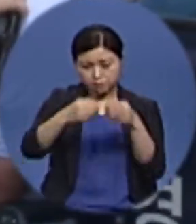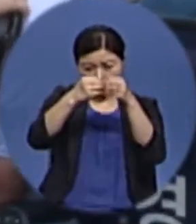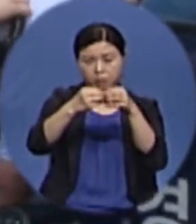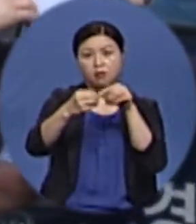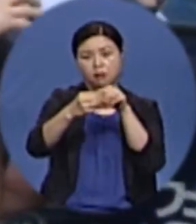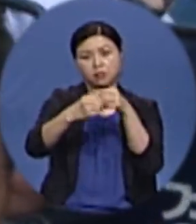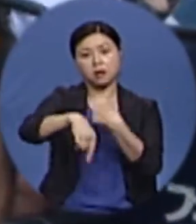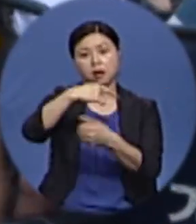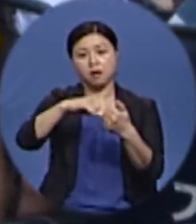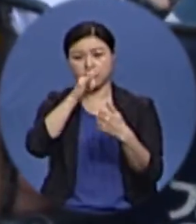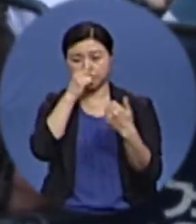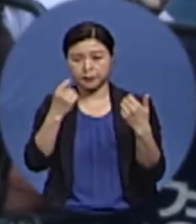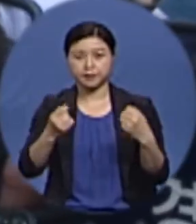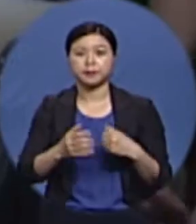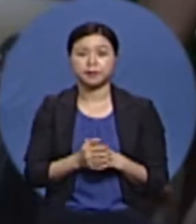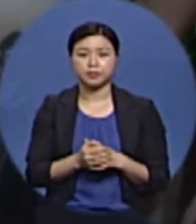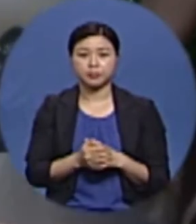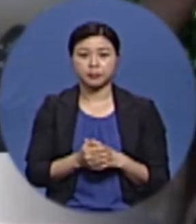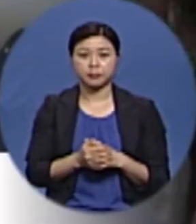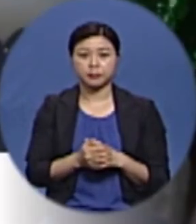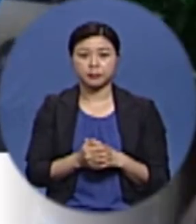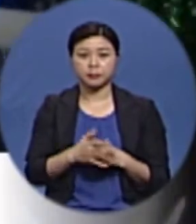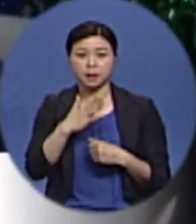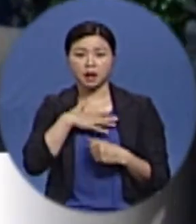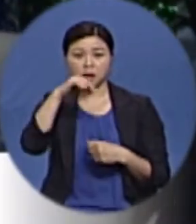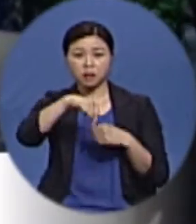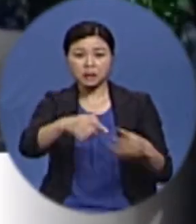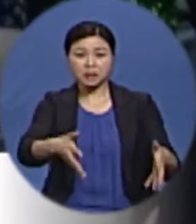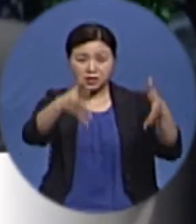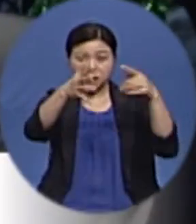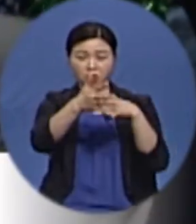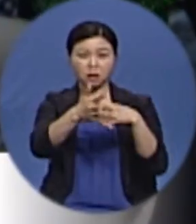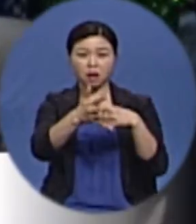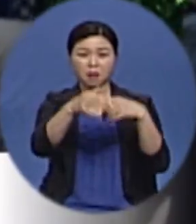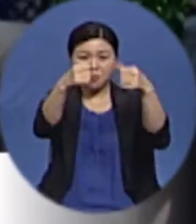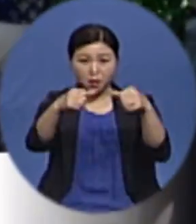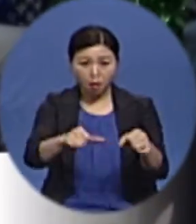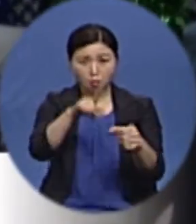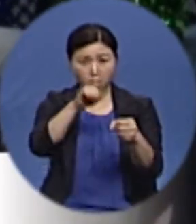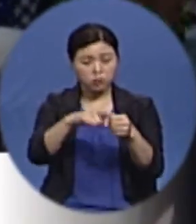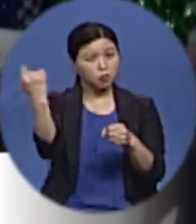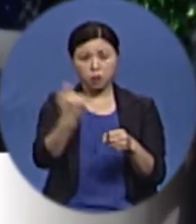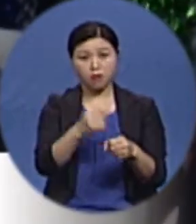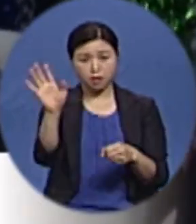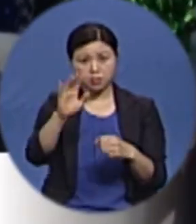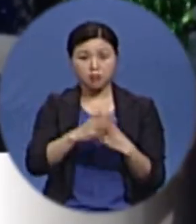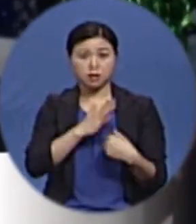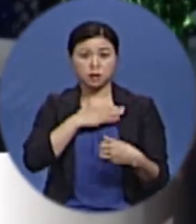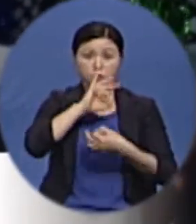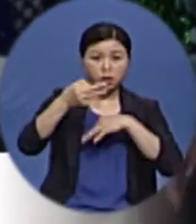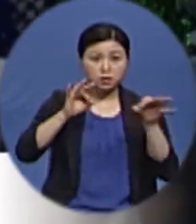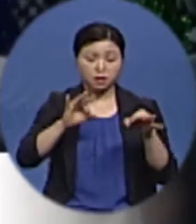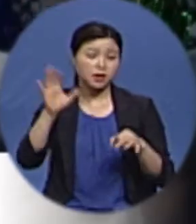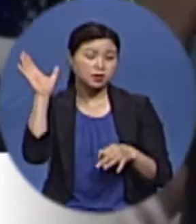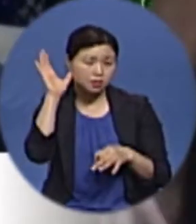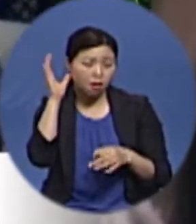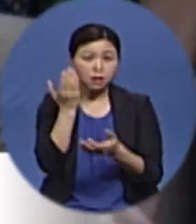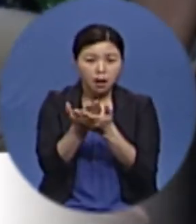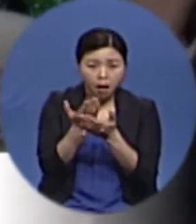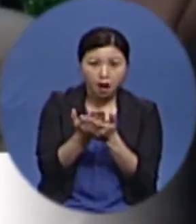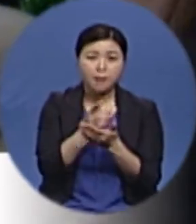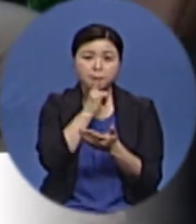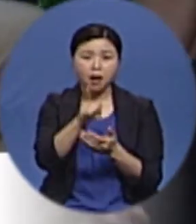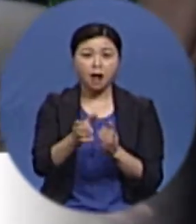등이 벌어지기도 했습니다. 저희는 여기 시설 부시러 온 것도 아닙니다. 저희의 목소리를 들어달라고